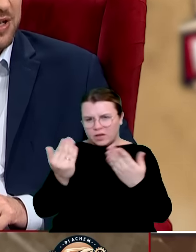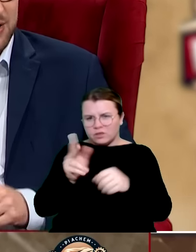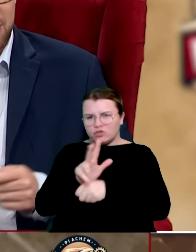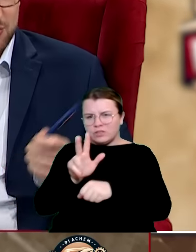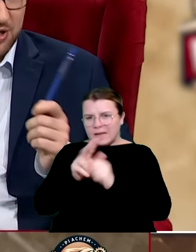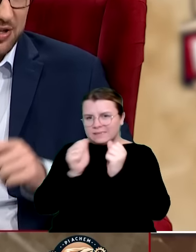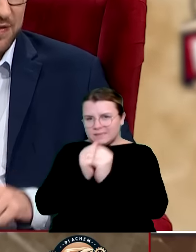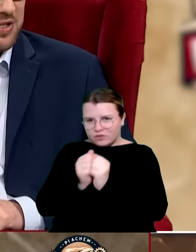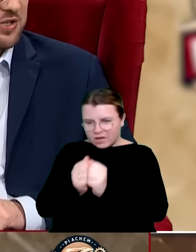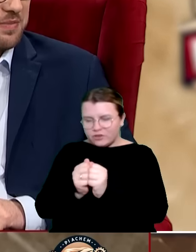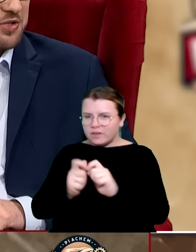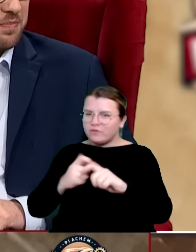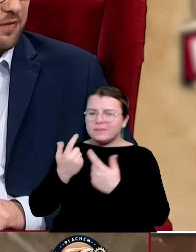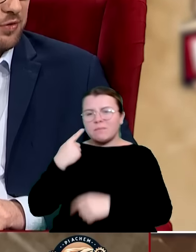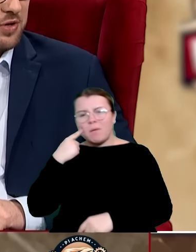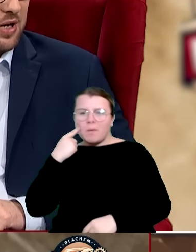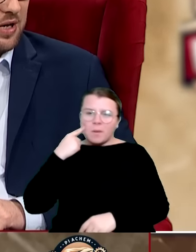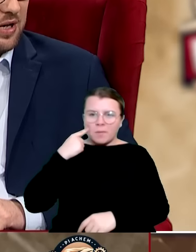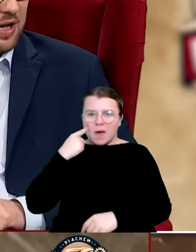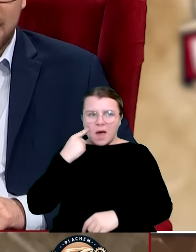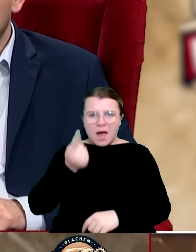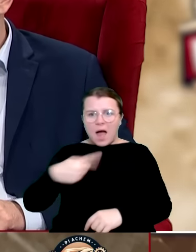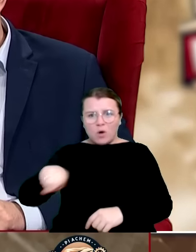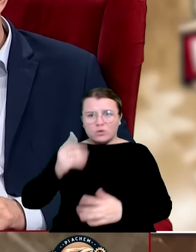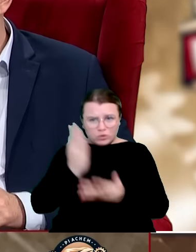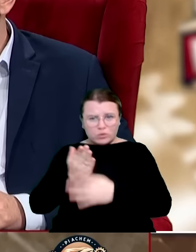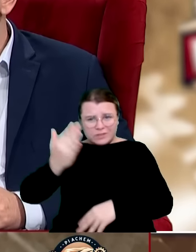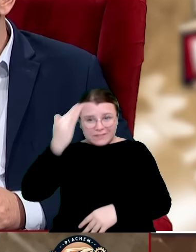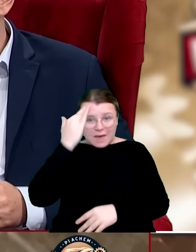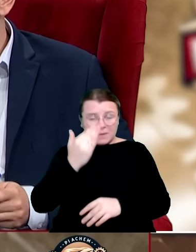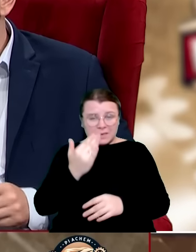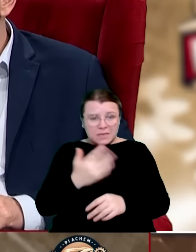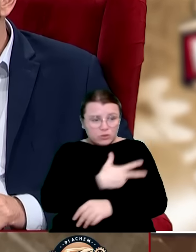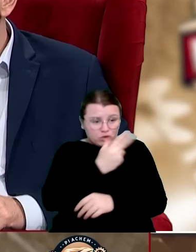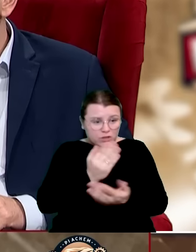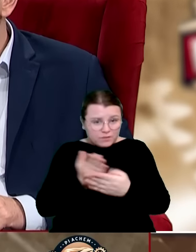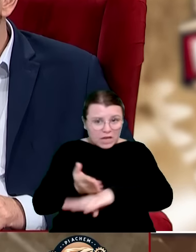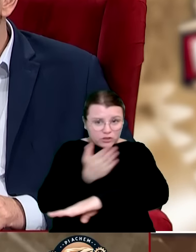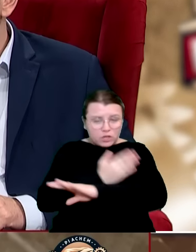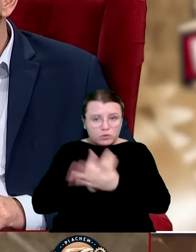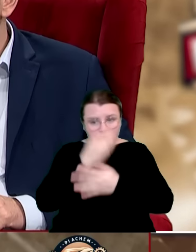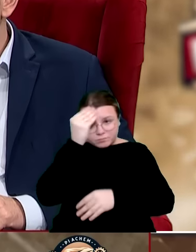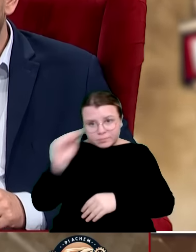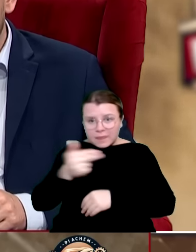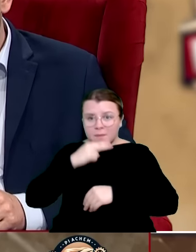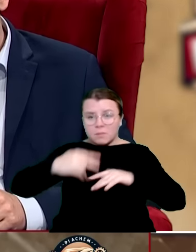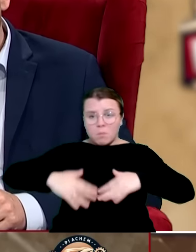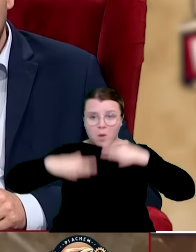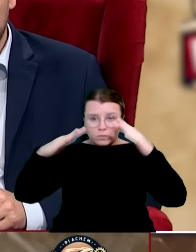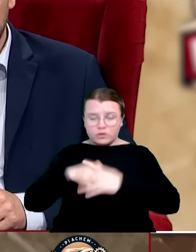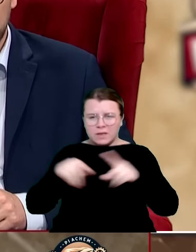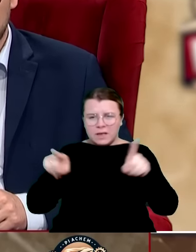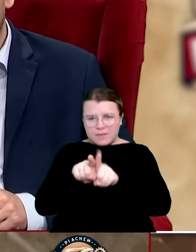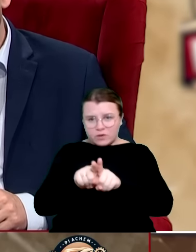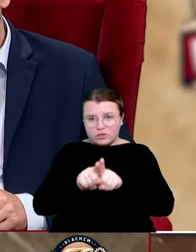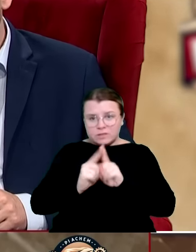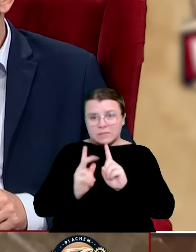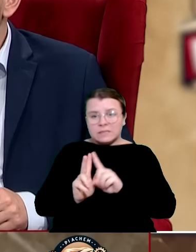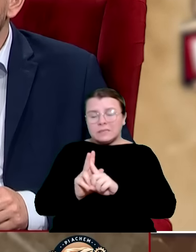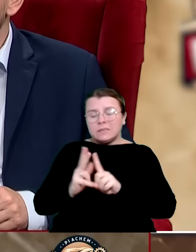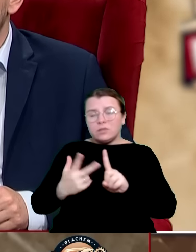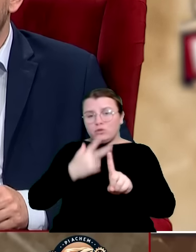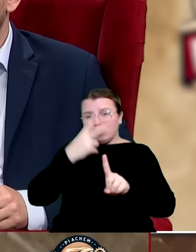bawią się, kiedy od 3 dni wiedzieli, że będzie powódź. No ale najlepsze jest to, że 16, raptem 3 dni tutaj po tej imprezie,